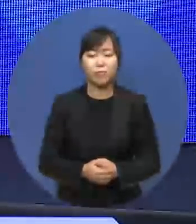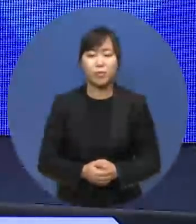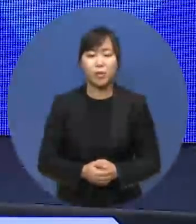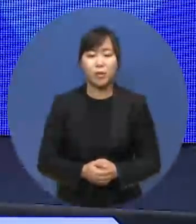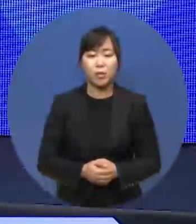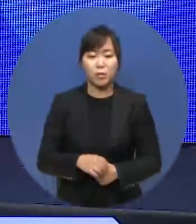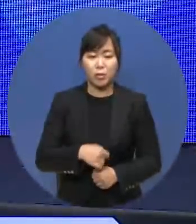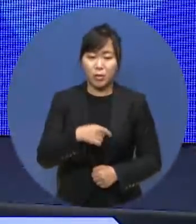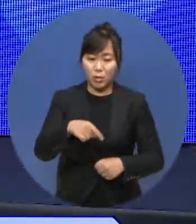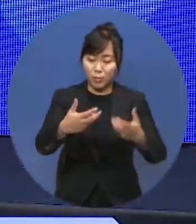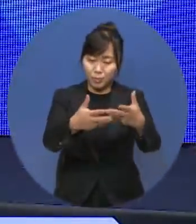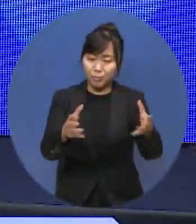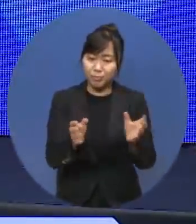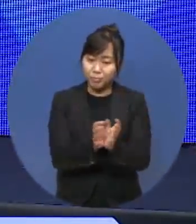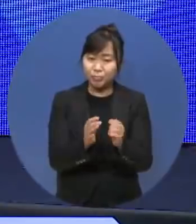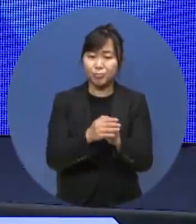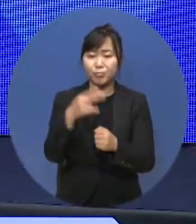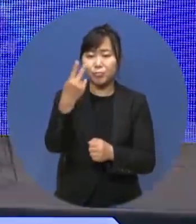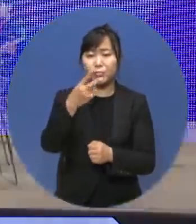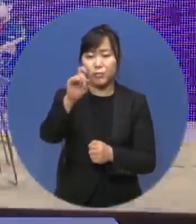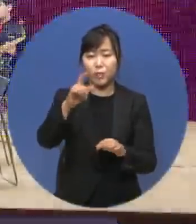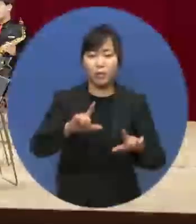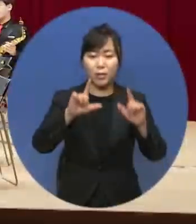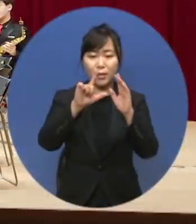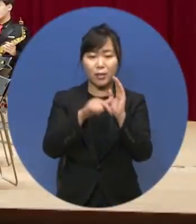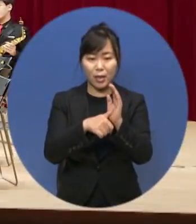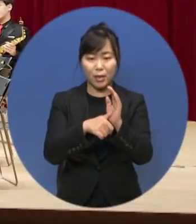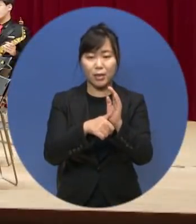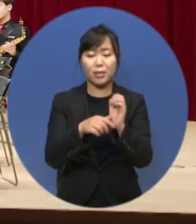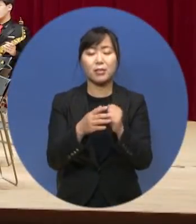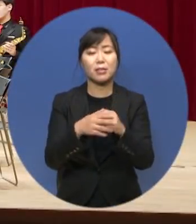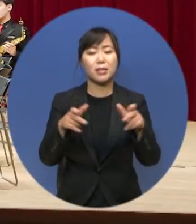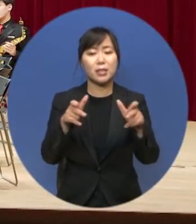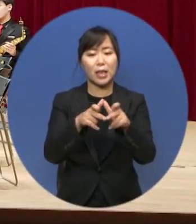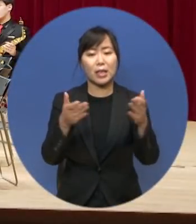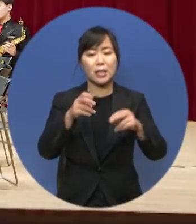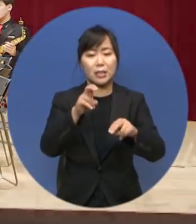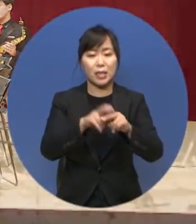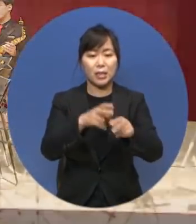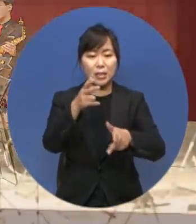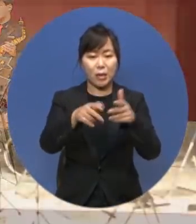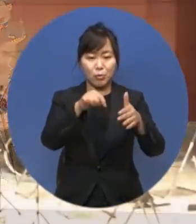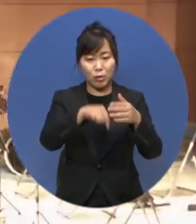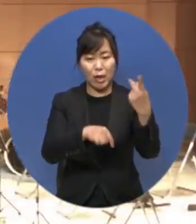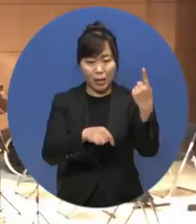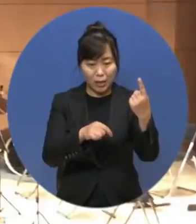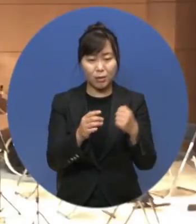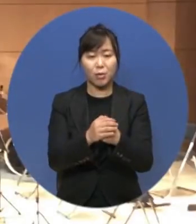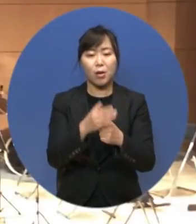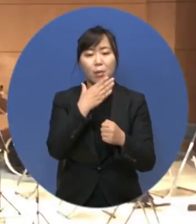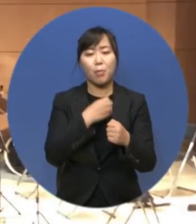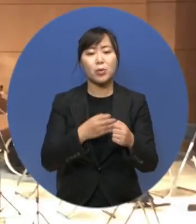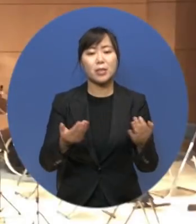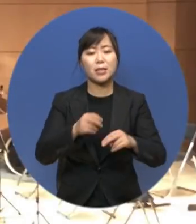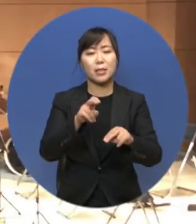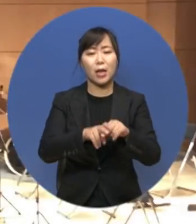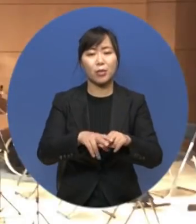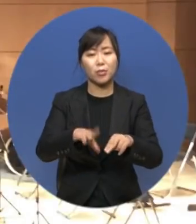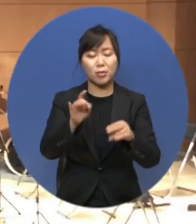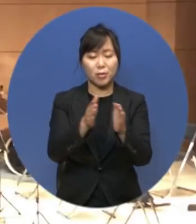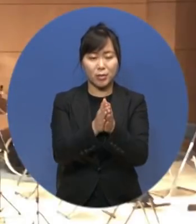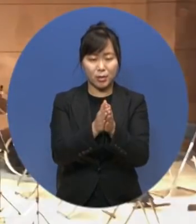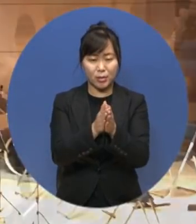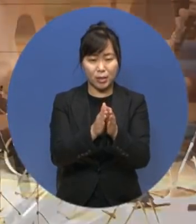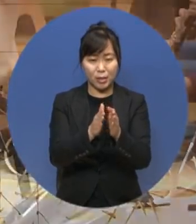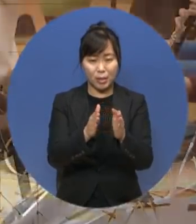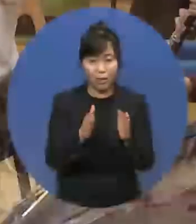사실 이 이제 오케스트라 단은 2016년에 장애인 일자리 사업 중에 하나인 이제 복지 일자리로 시작이 되어서